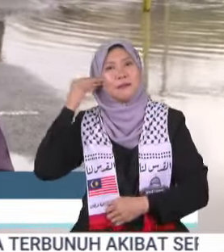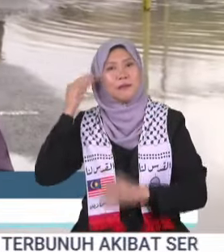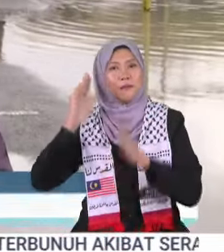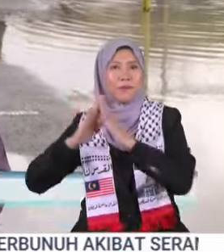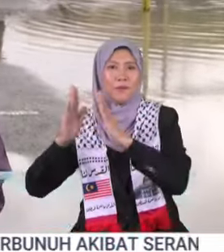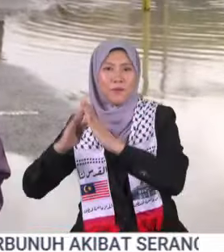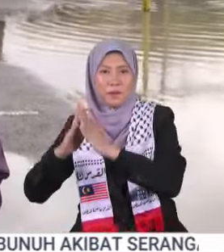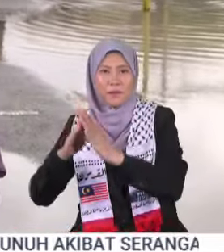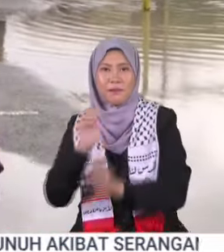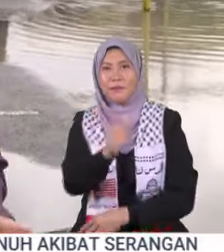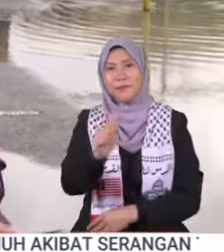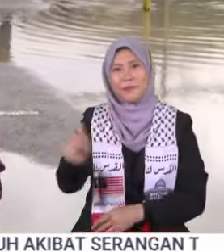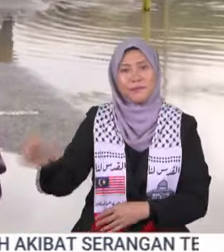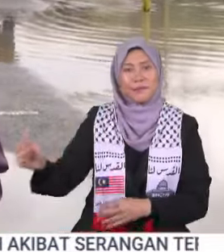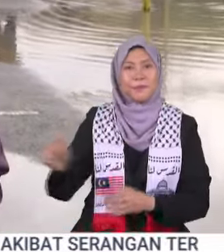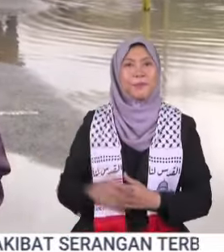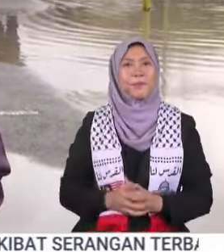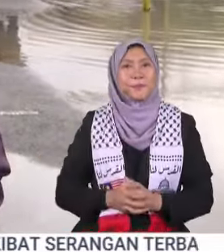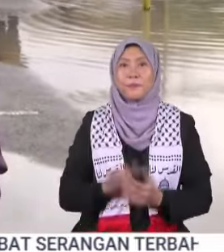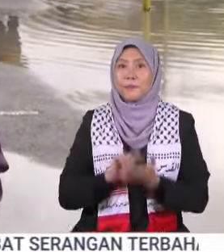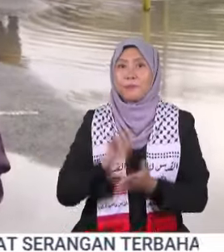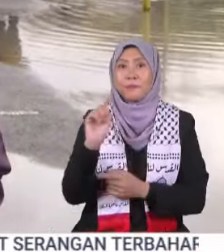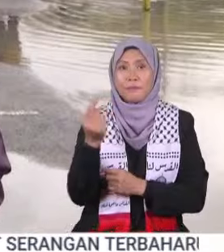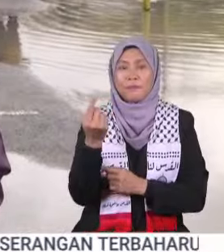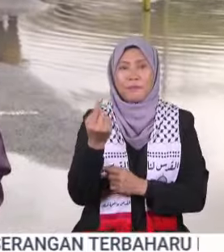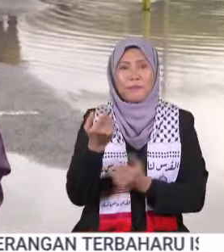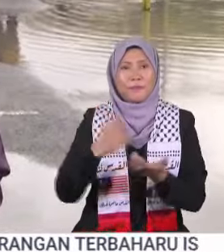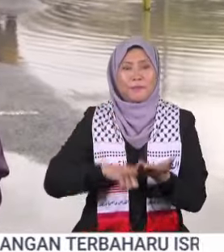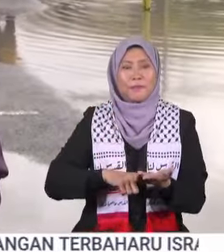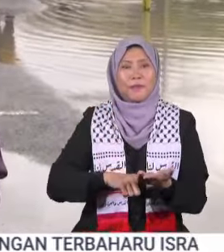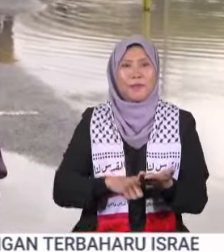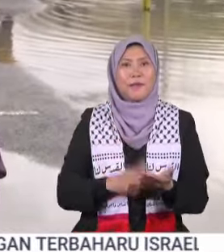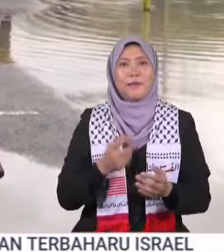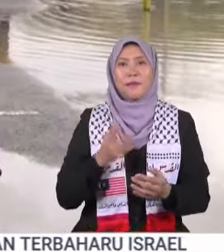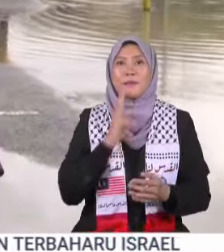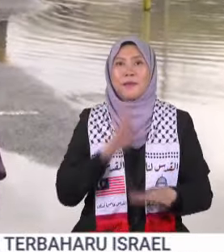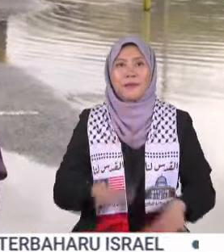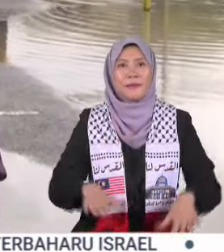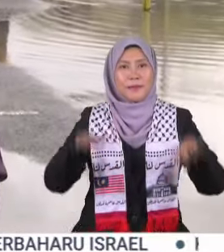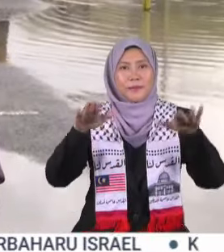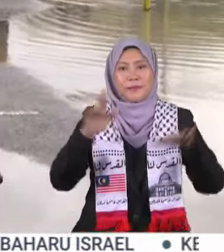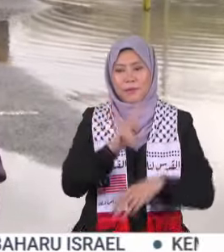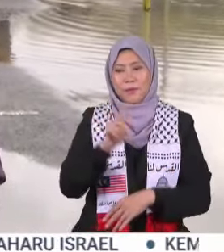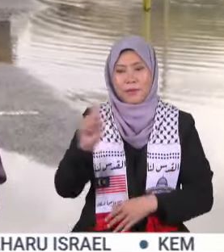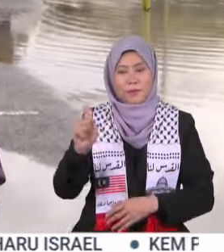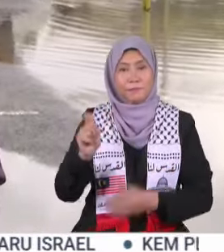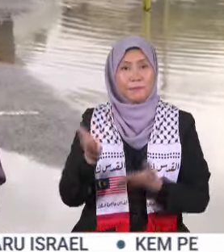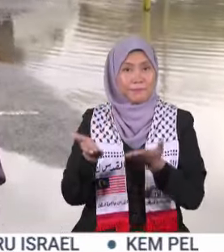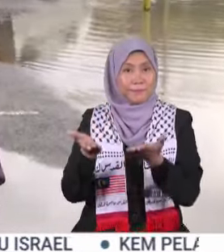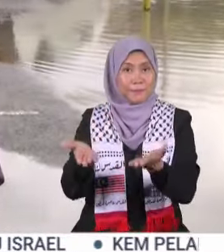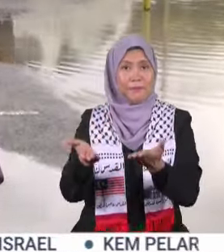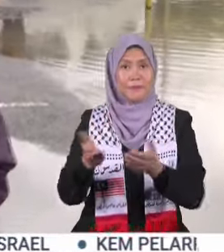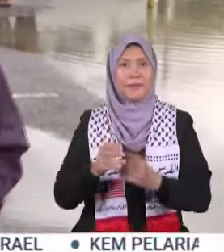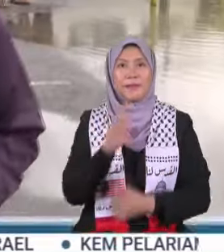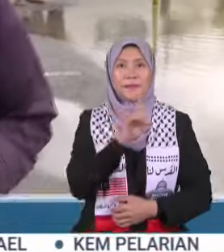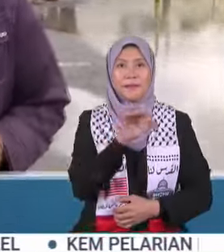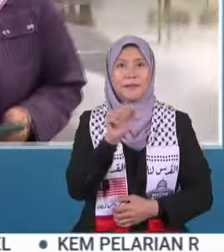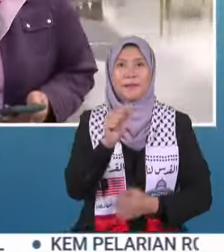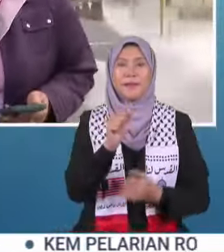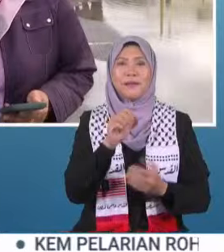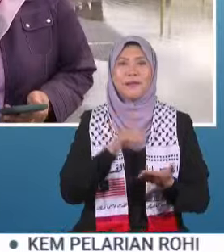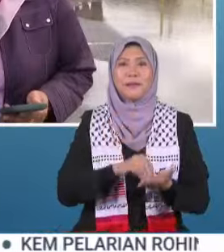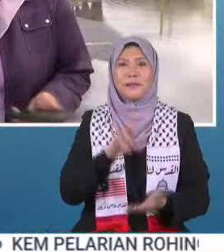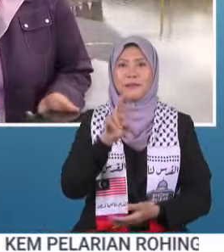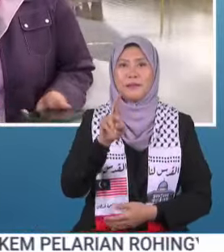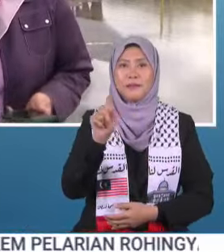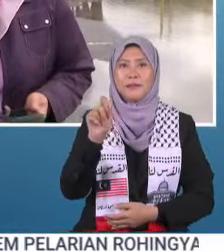kediaman masing-masing Saya rasa itu dulu perkembangan banjir di kota tinggi saya serahkan kembali kepada dia di